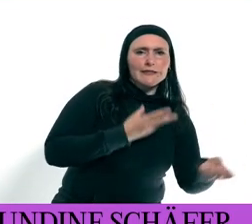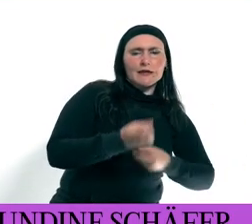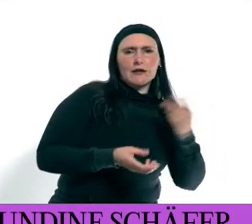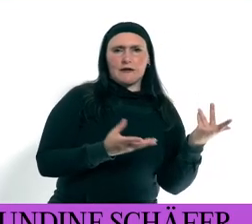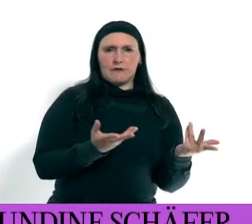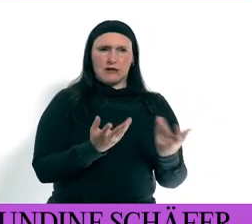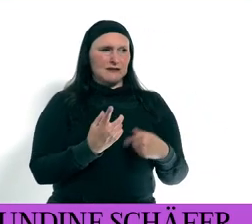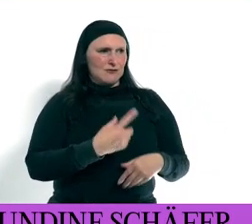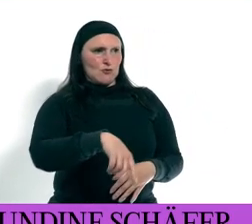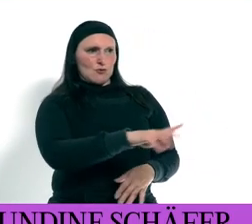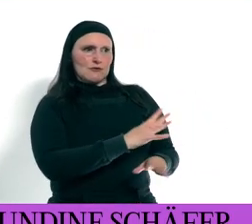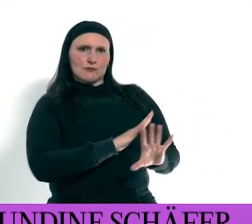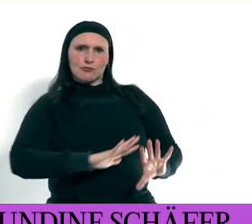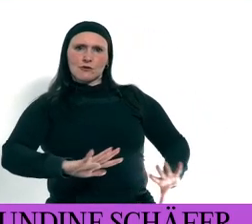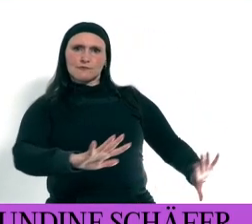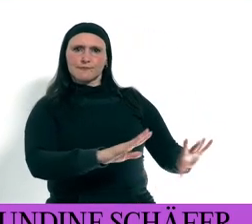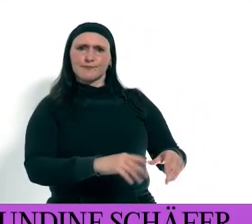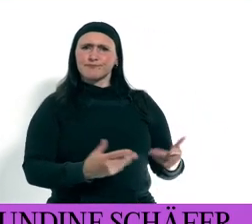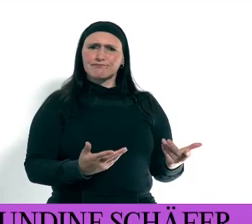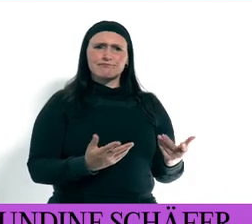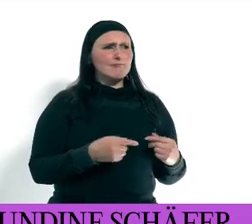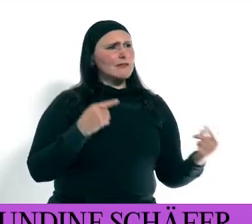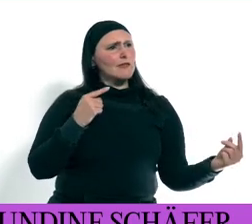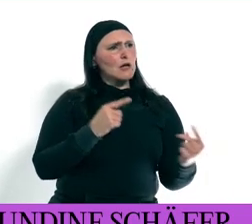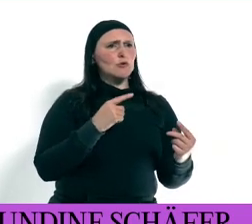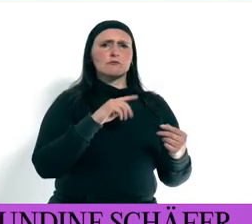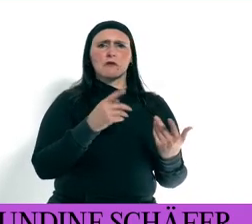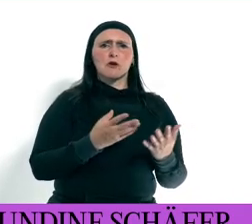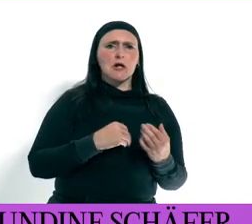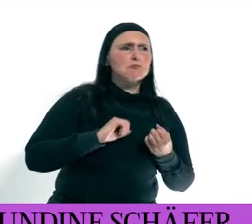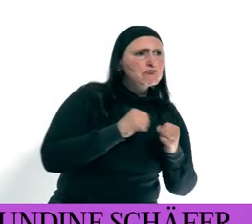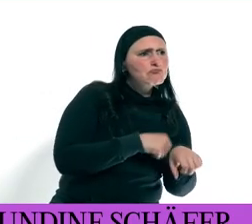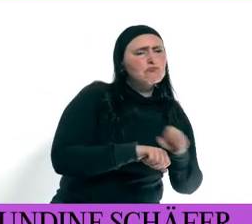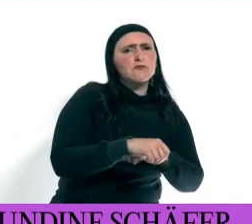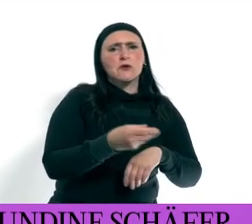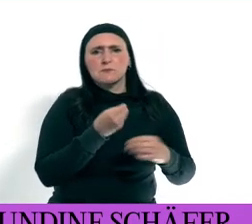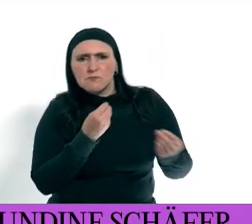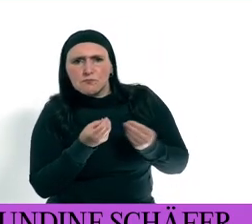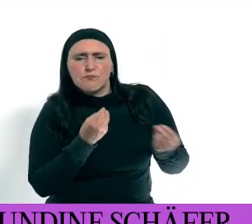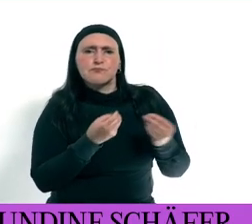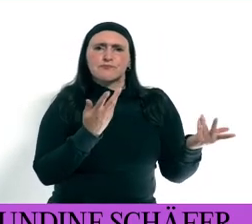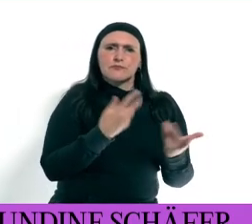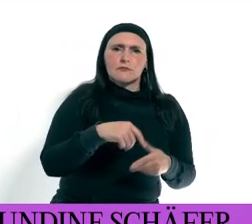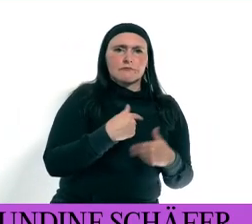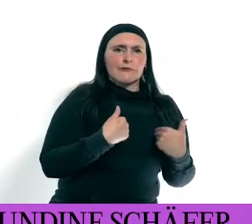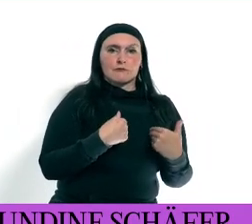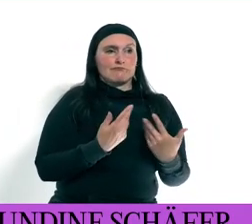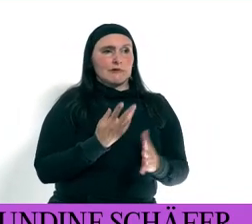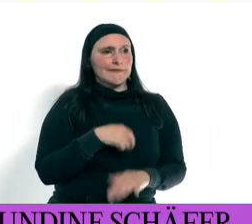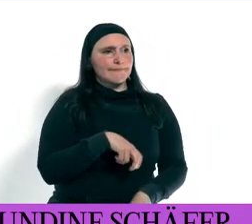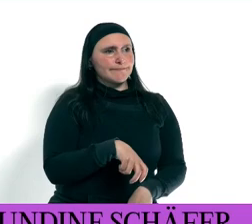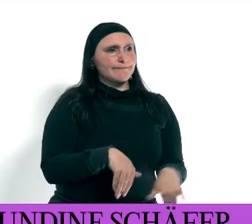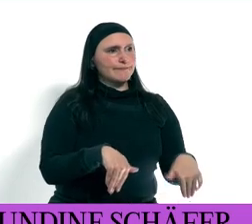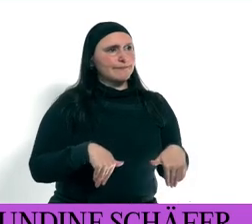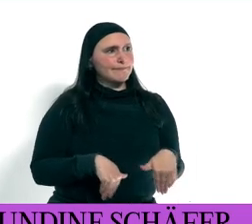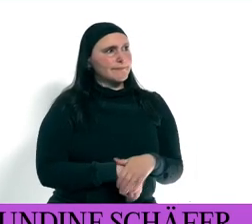anzuschauen, wenn man euch besucht, sondern es ist vielmehr eigentlich sogar ein Ort, an